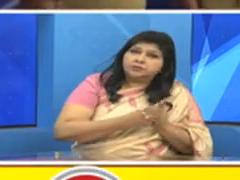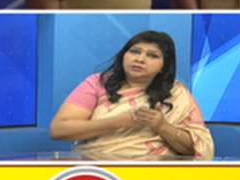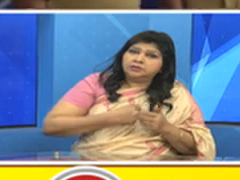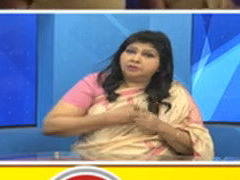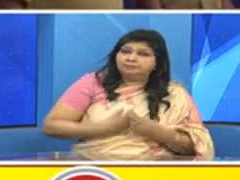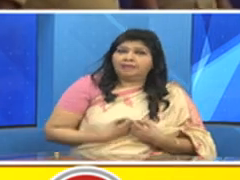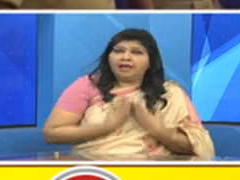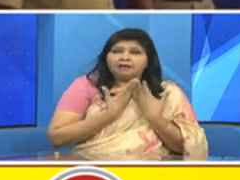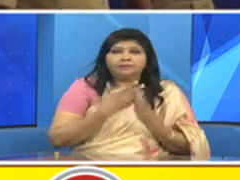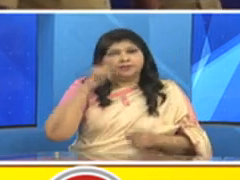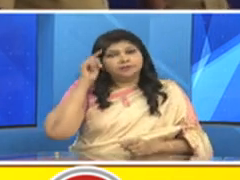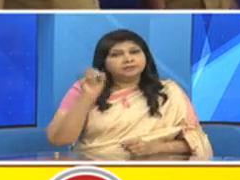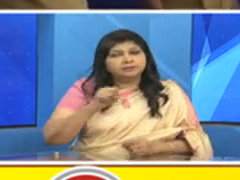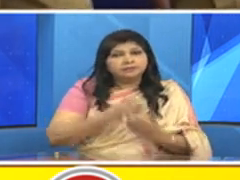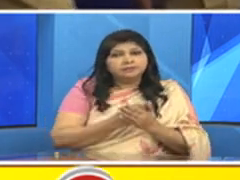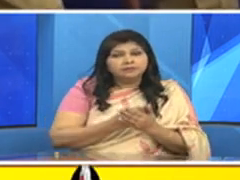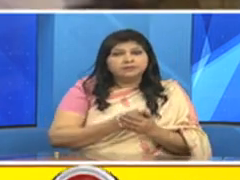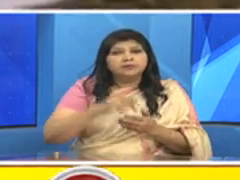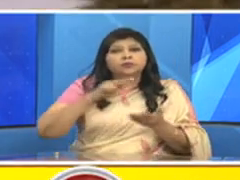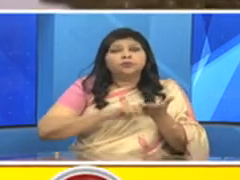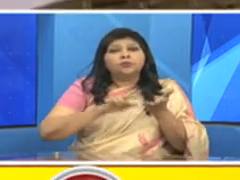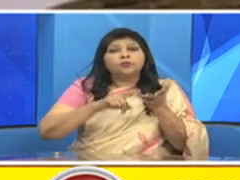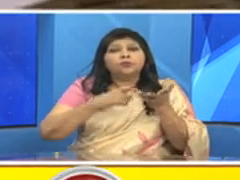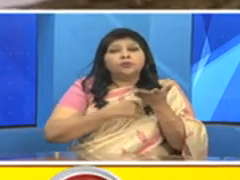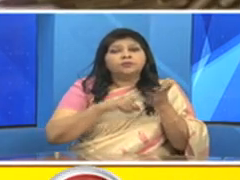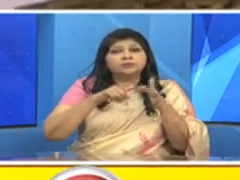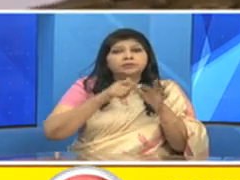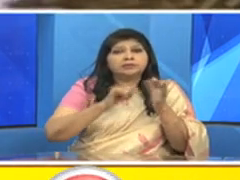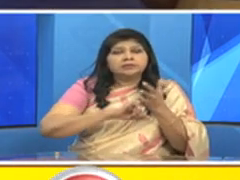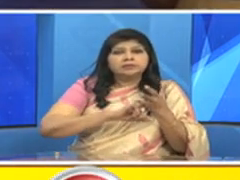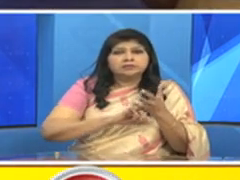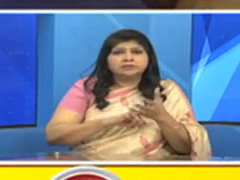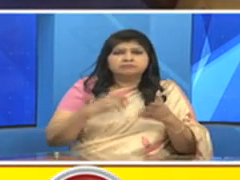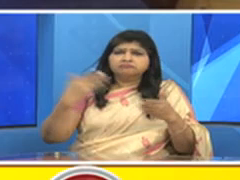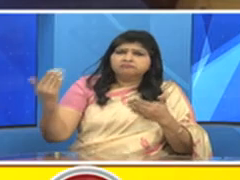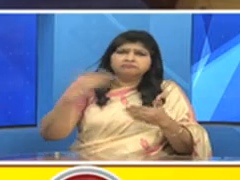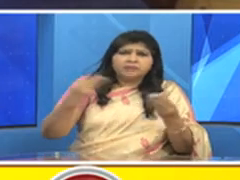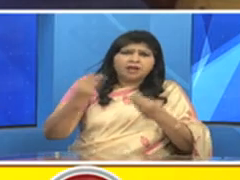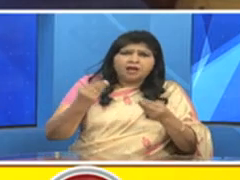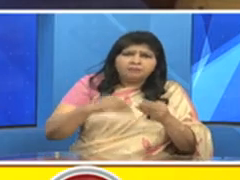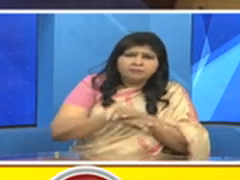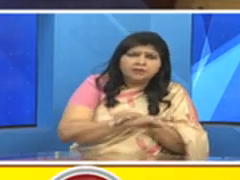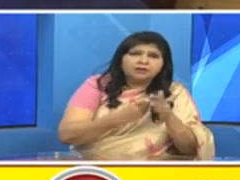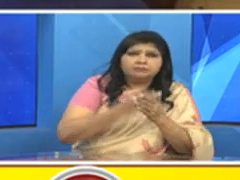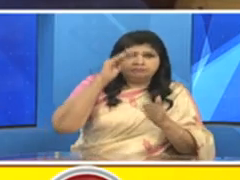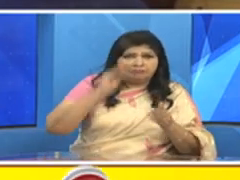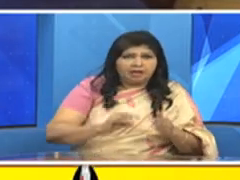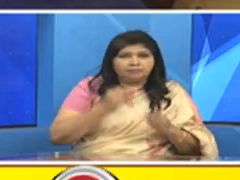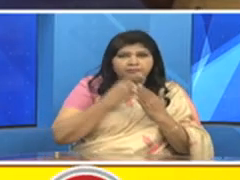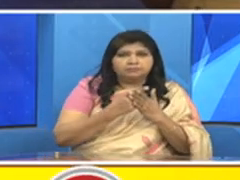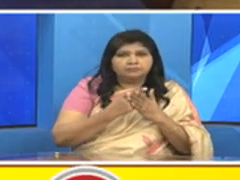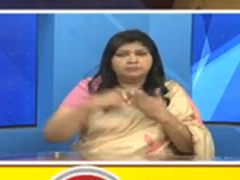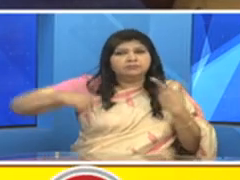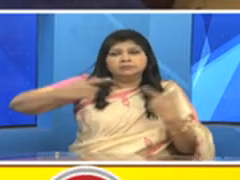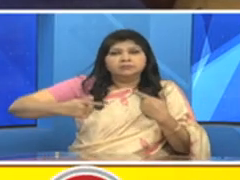जानकर बहुत प्रसन्नता होगी कि नॉर्थ ईस्ट में इंसर्जेंसी बहुतेक मात्रा में कम हुई है